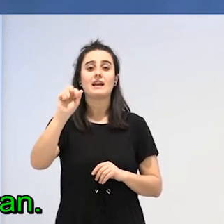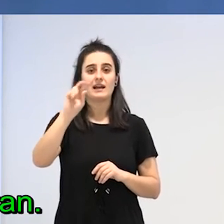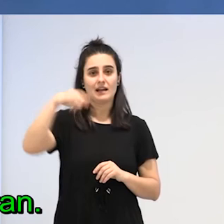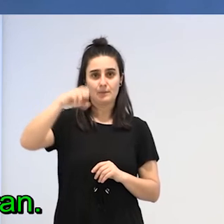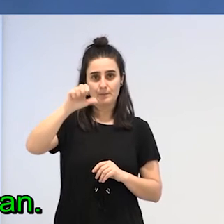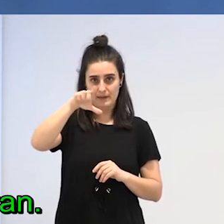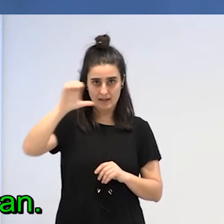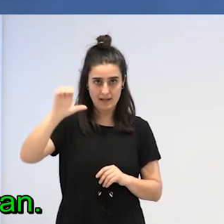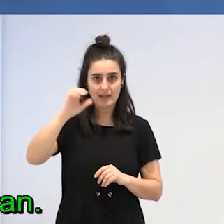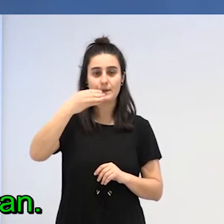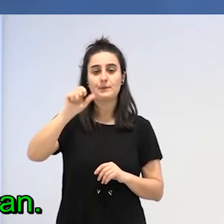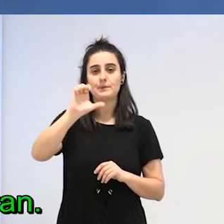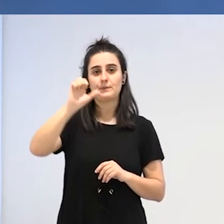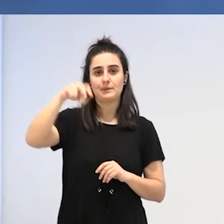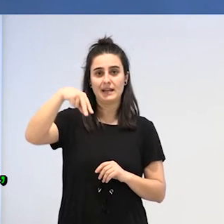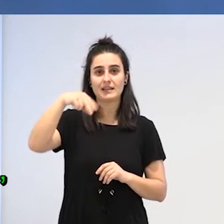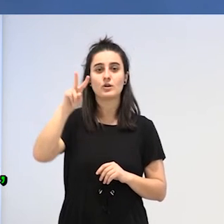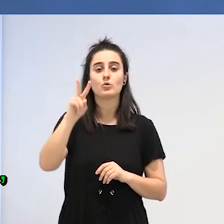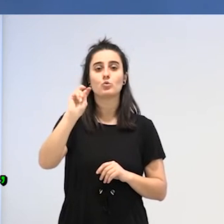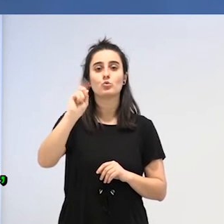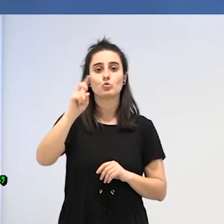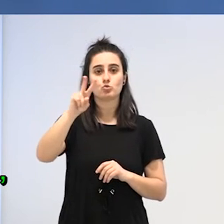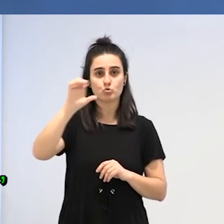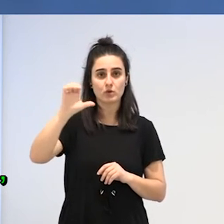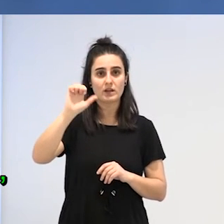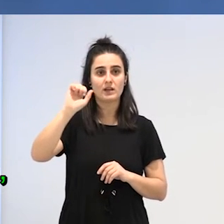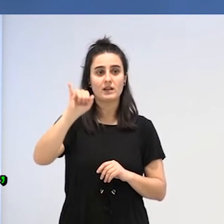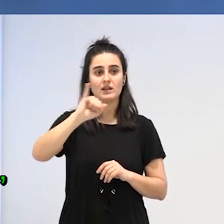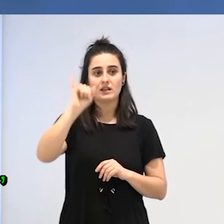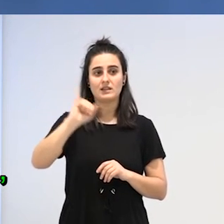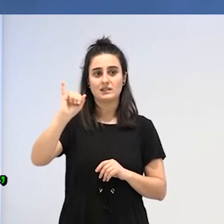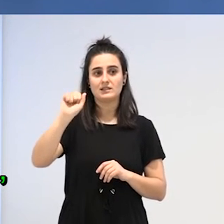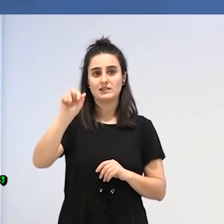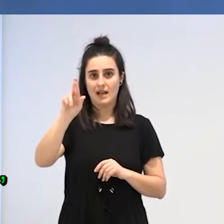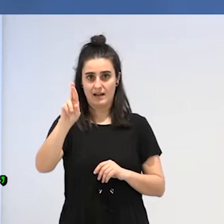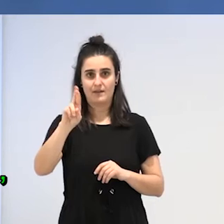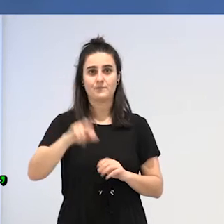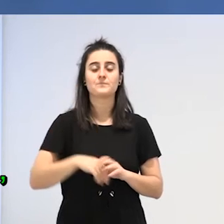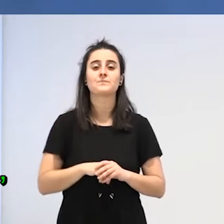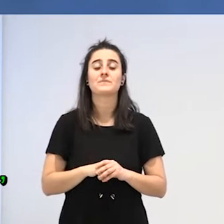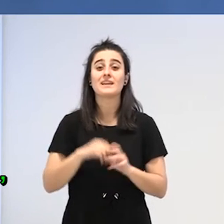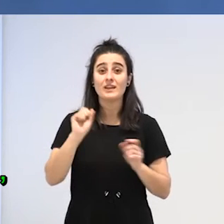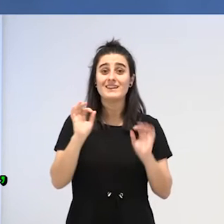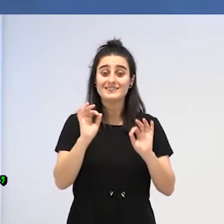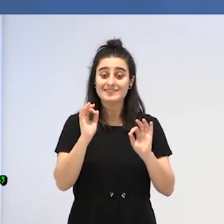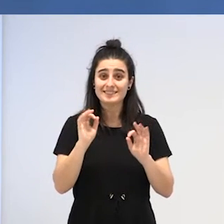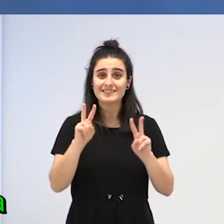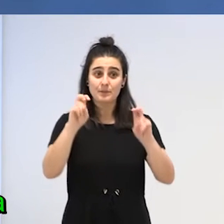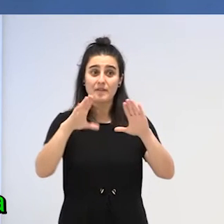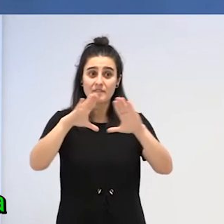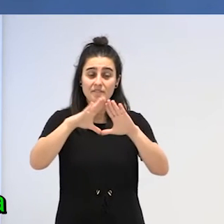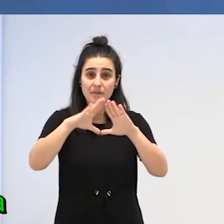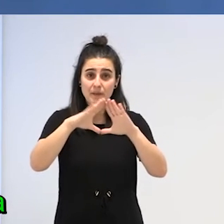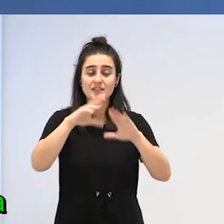Gopegi, Usue Alberdi eta Lucia Baskara. Eta osagai feministari begira, Usue Alberdik adibidez,